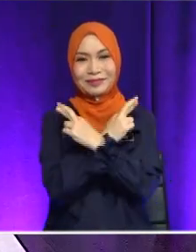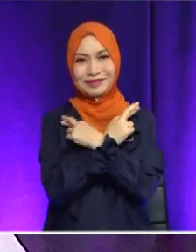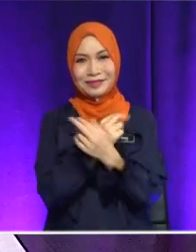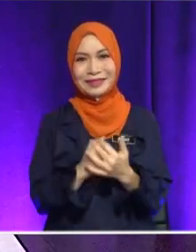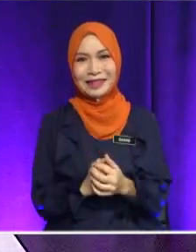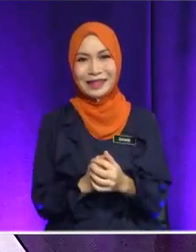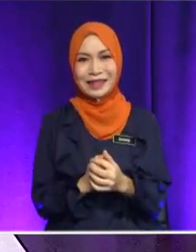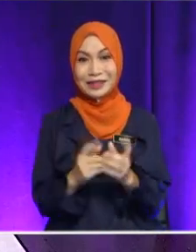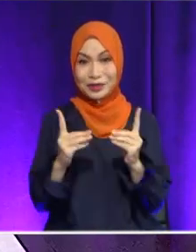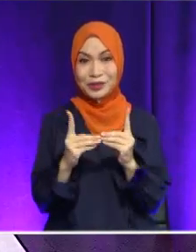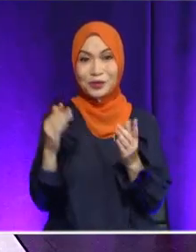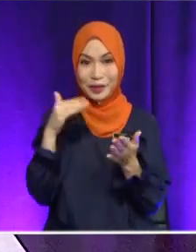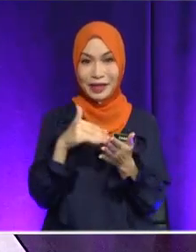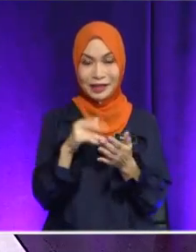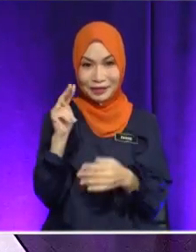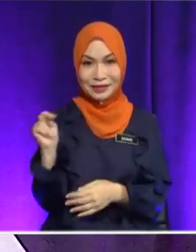bersama dengan teman-temannya